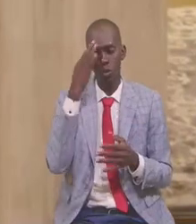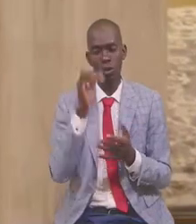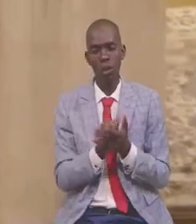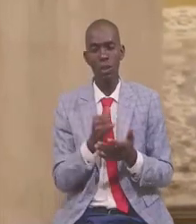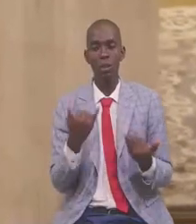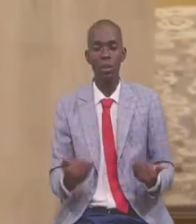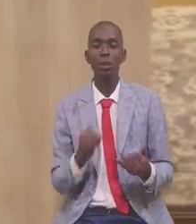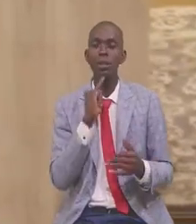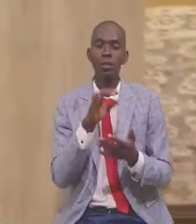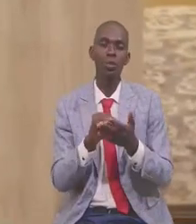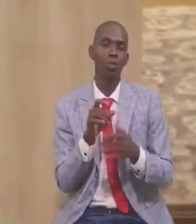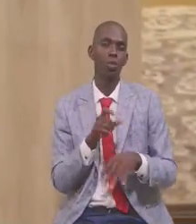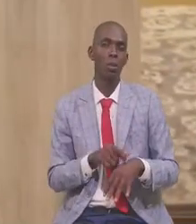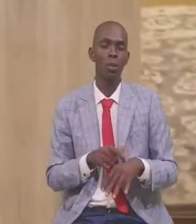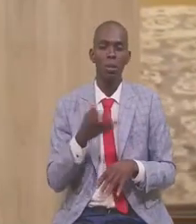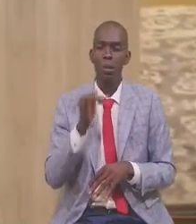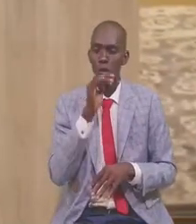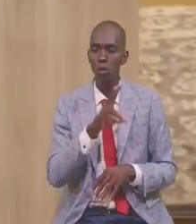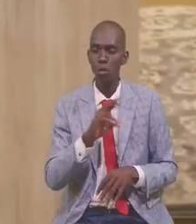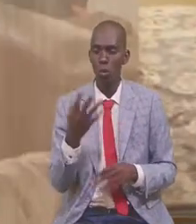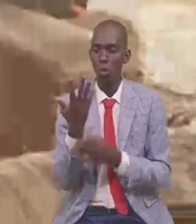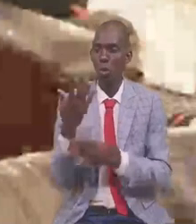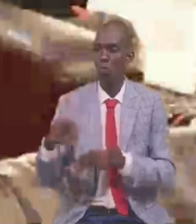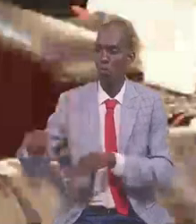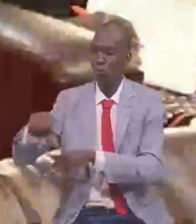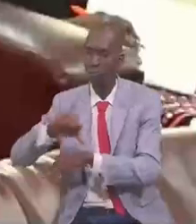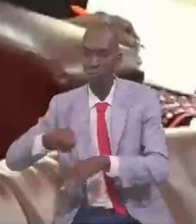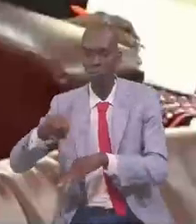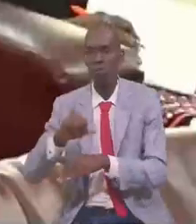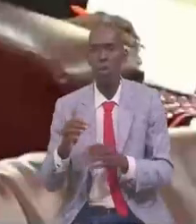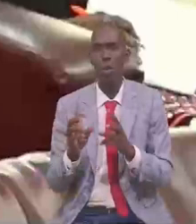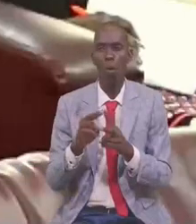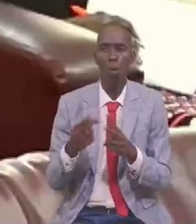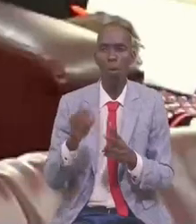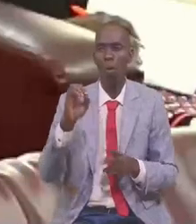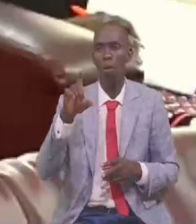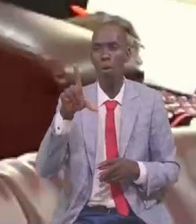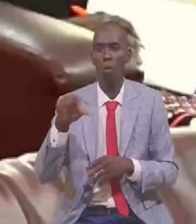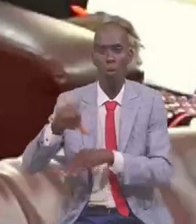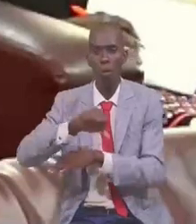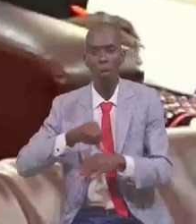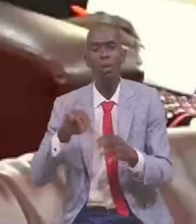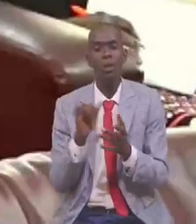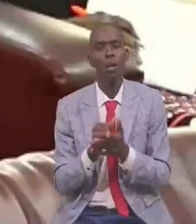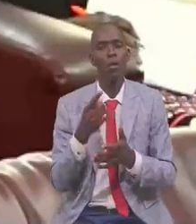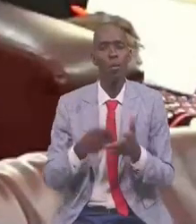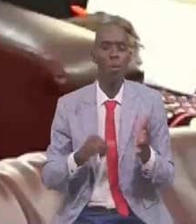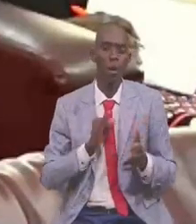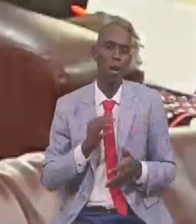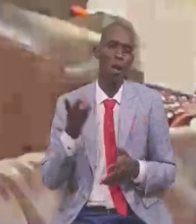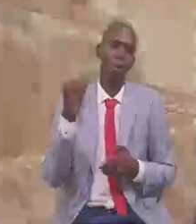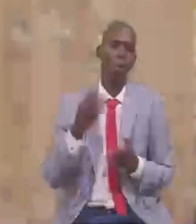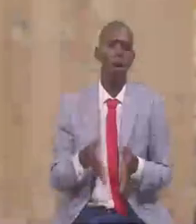Il n'y avait pas d'imposition des mains. Il n'y avait pas d'onction d'huile. C'est ce que je demandais. Et il a pris le